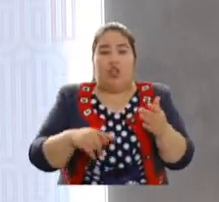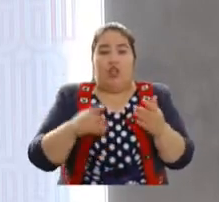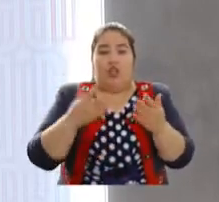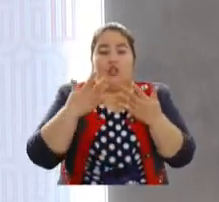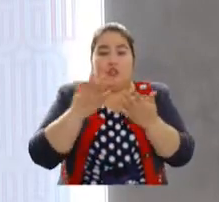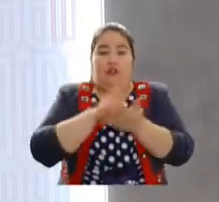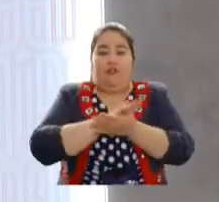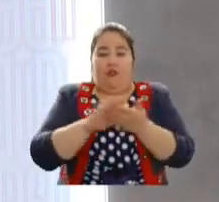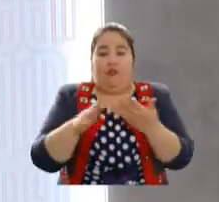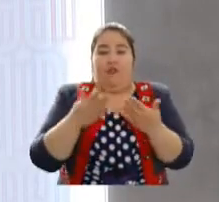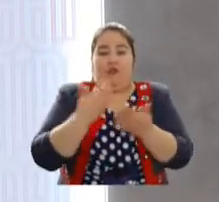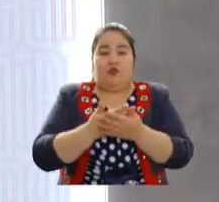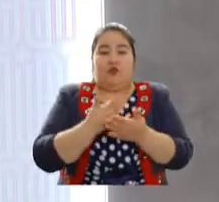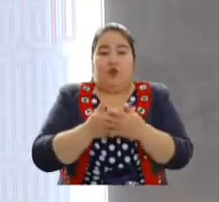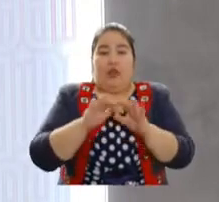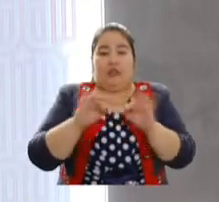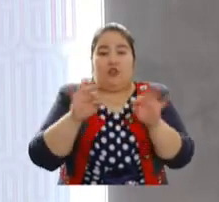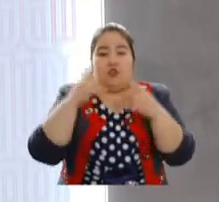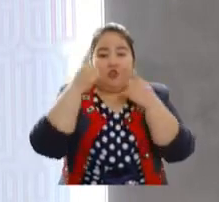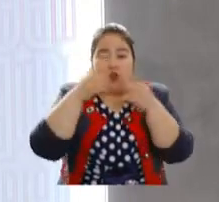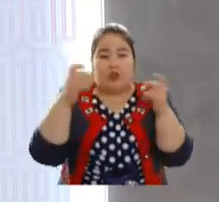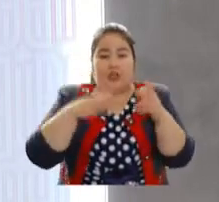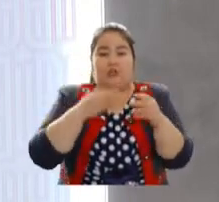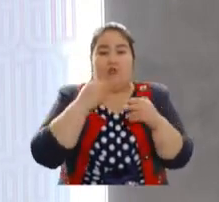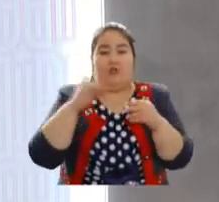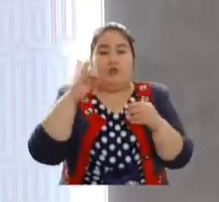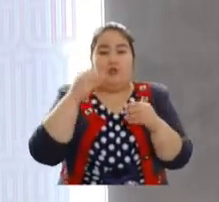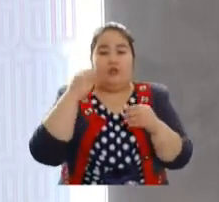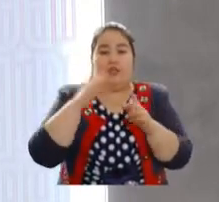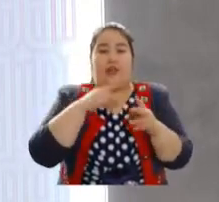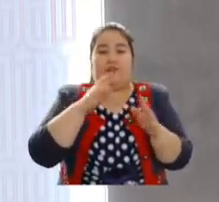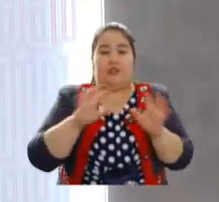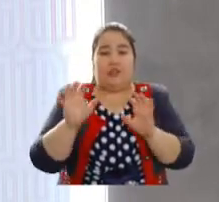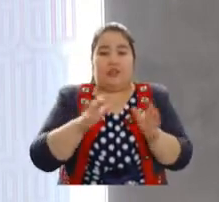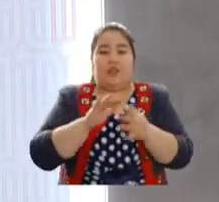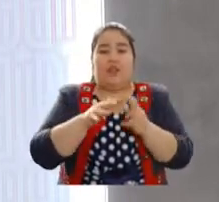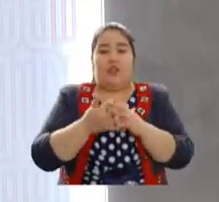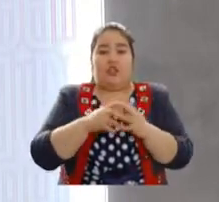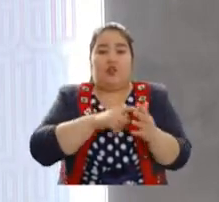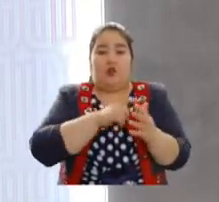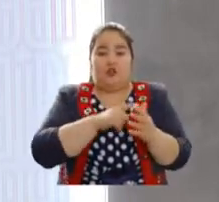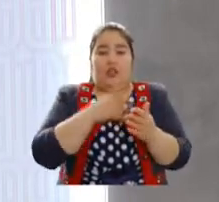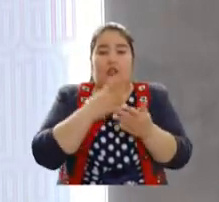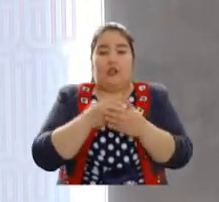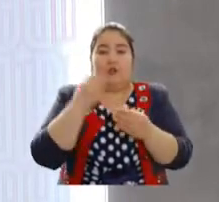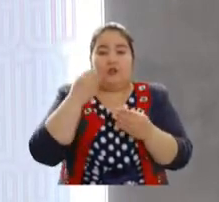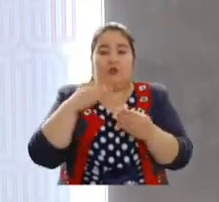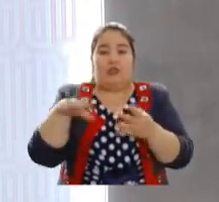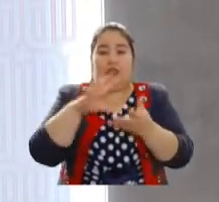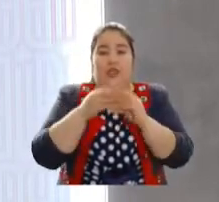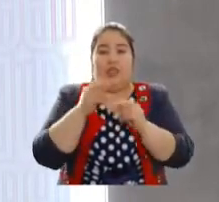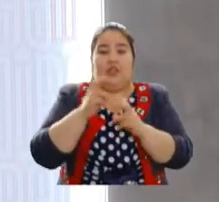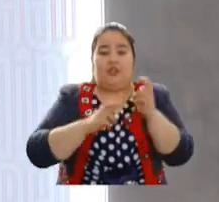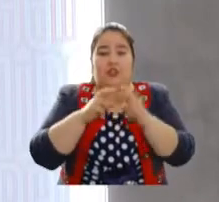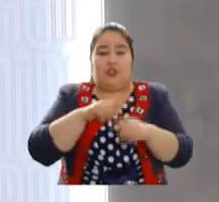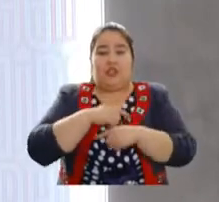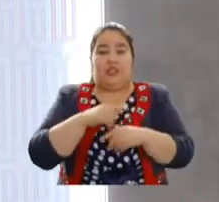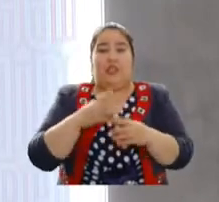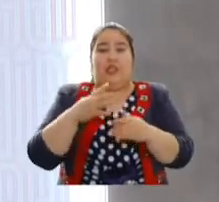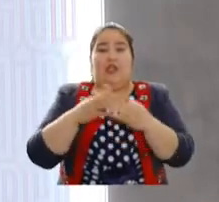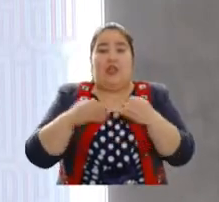shaffof usullarni joriy etish, oziq-ovqat mahsulotlari xavfsizligini ta'minlash va qishloq xo'jaligi mahsulotlarini yetishtirishda